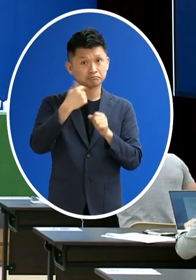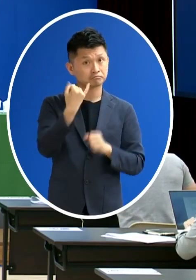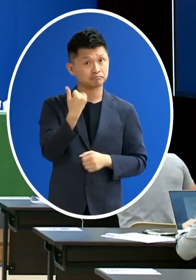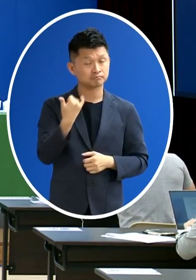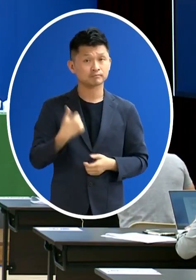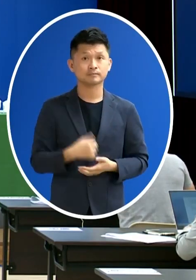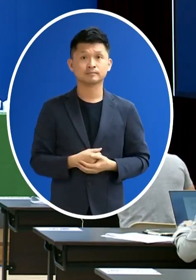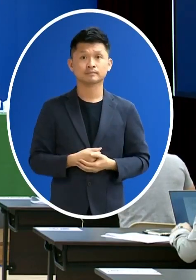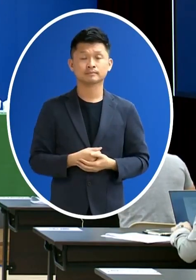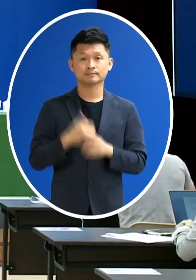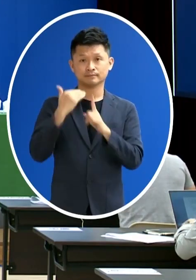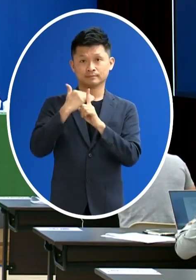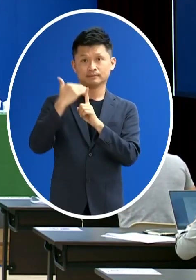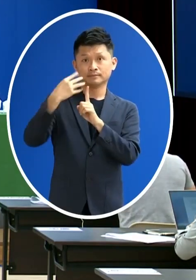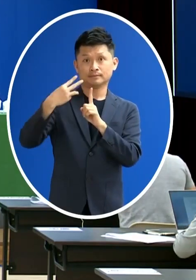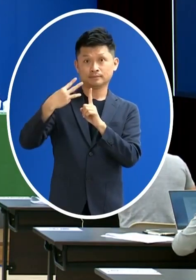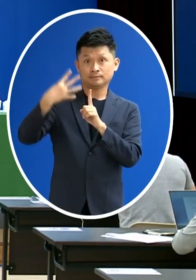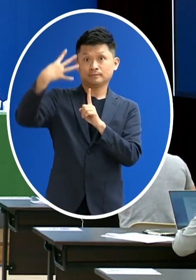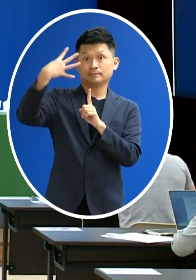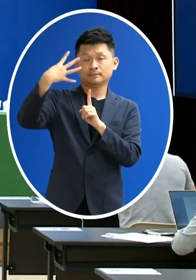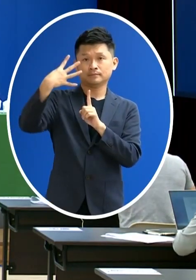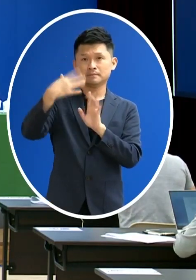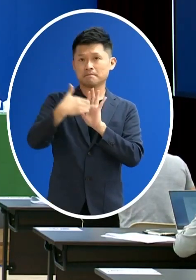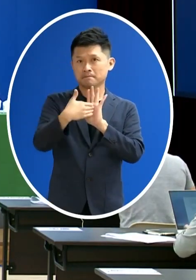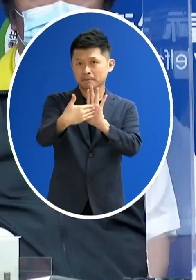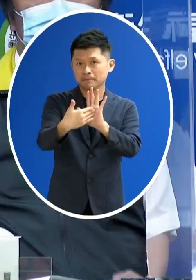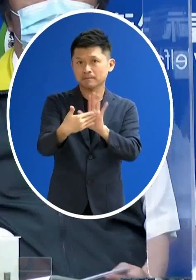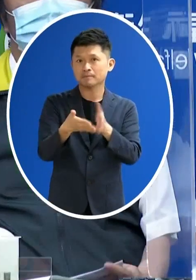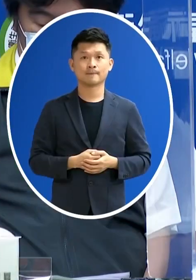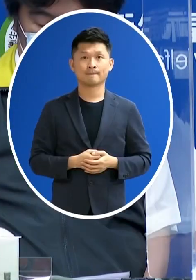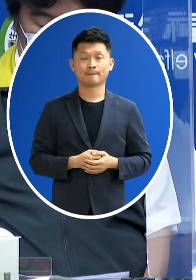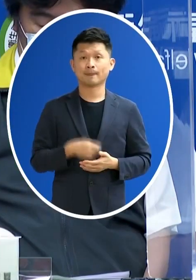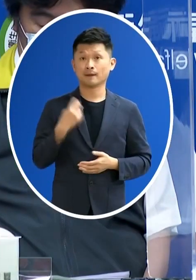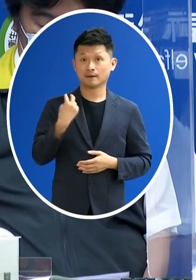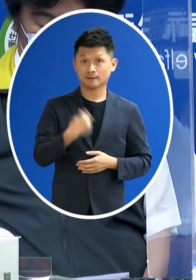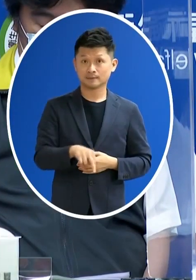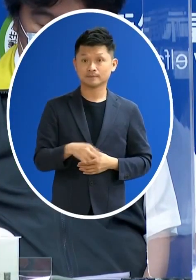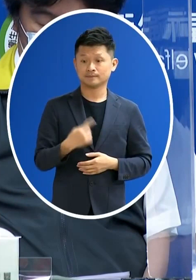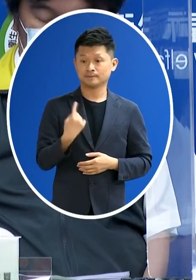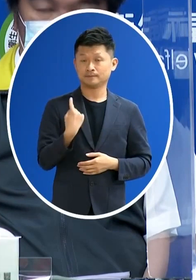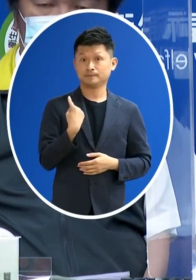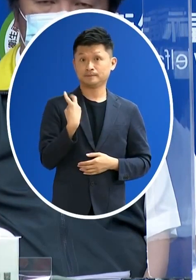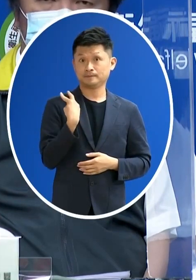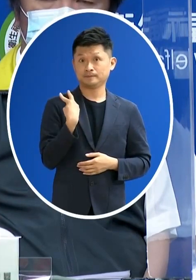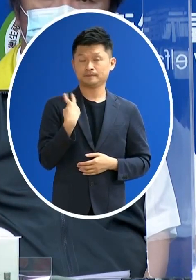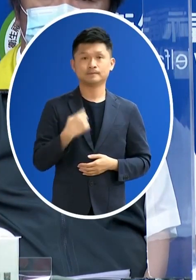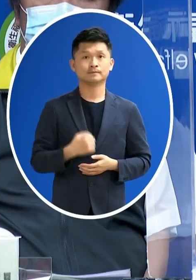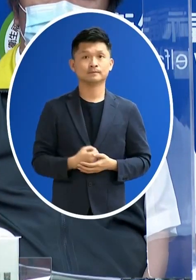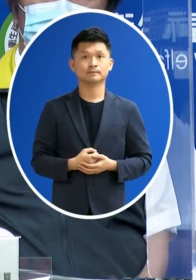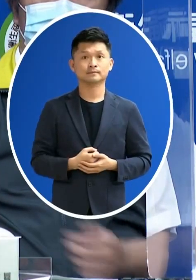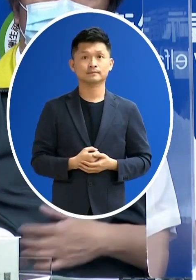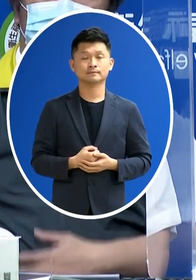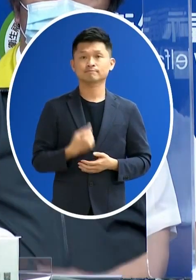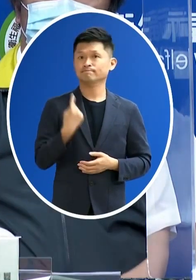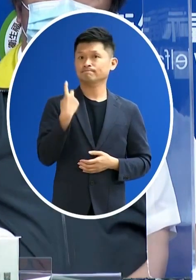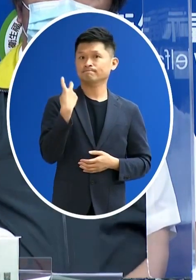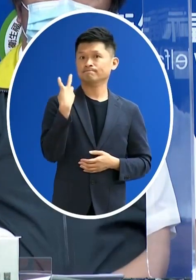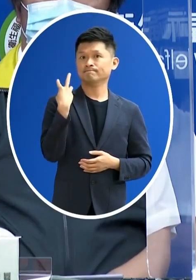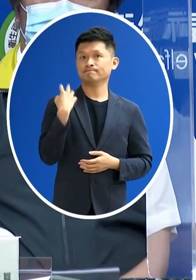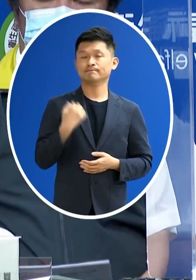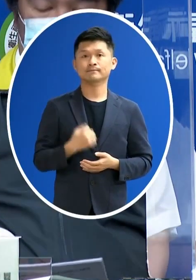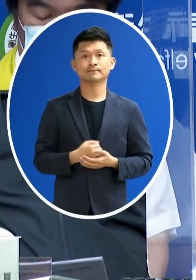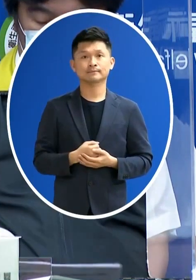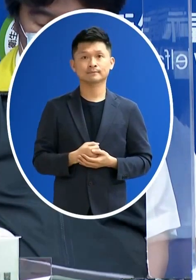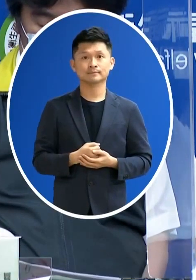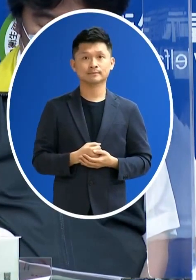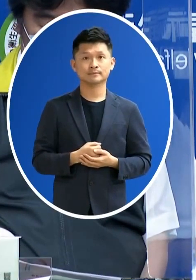何避免到第四级的警戒？谢谢。 好，很好。这两天哈实施哈，就是这几天实施这样的